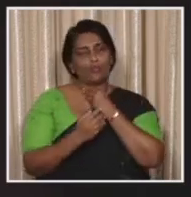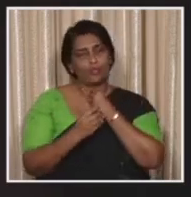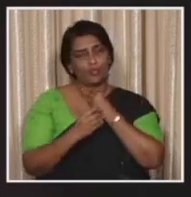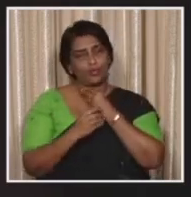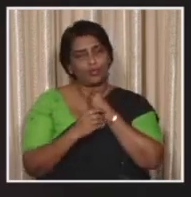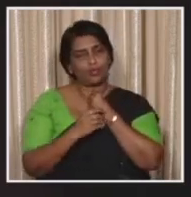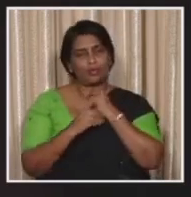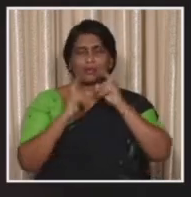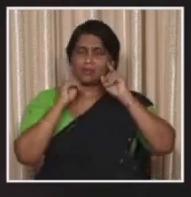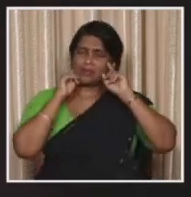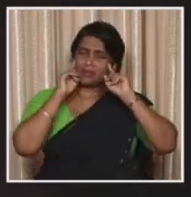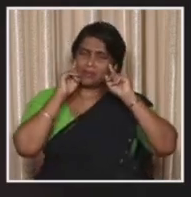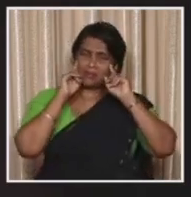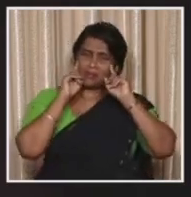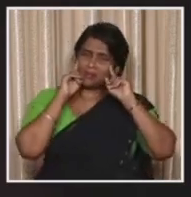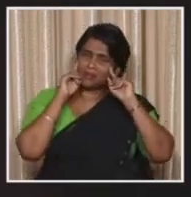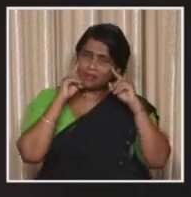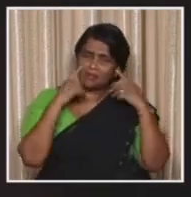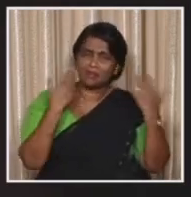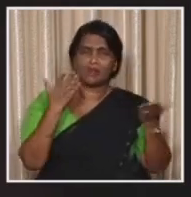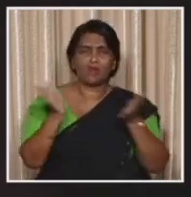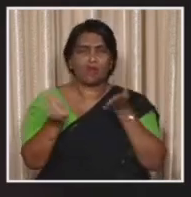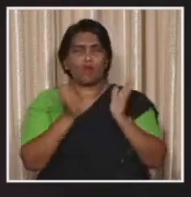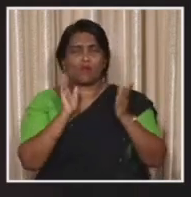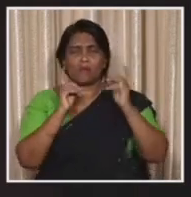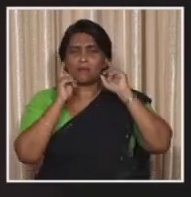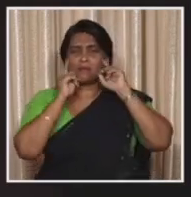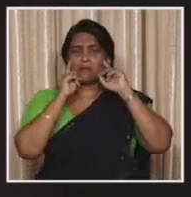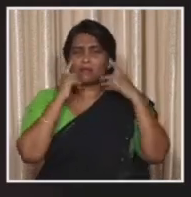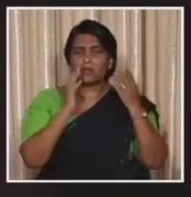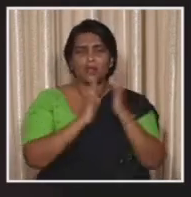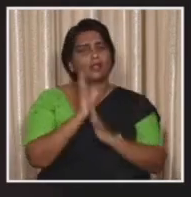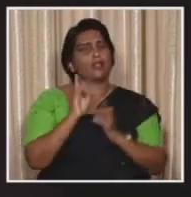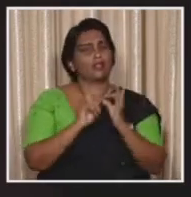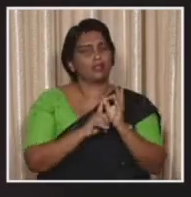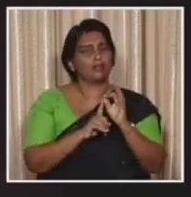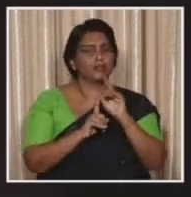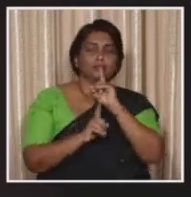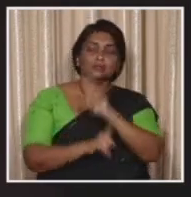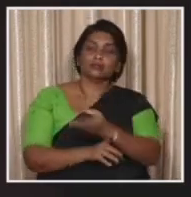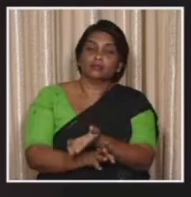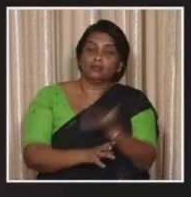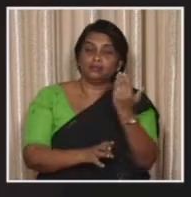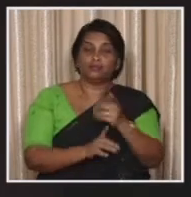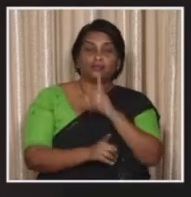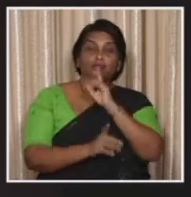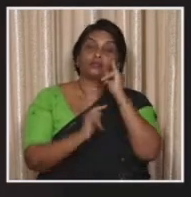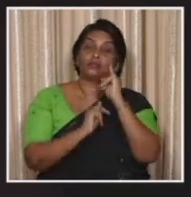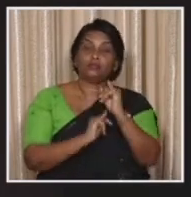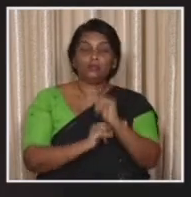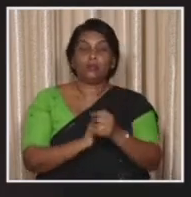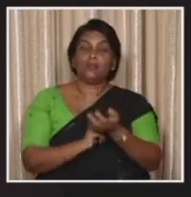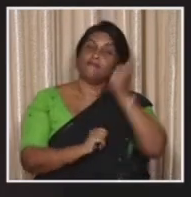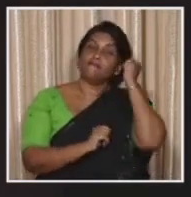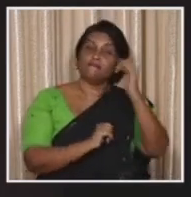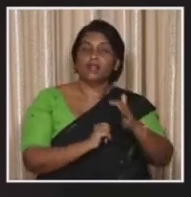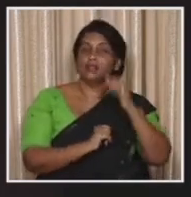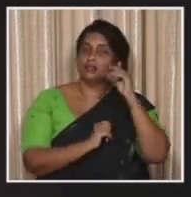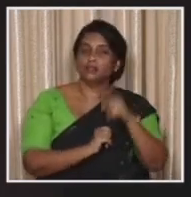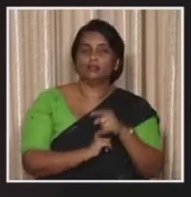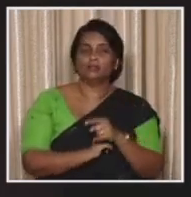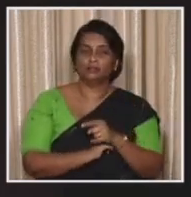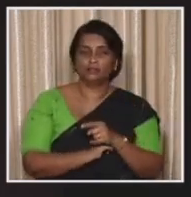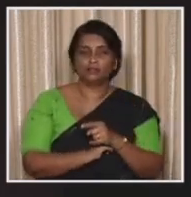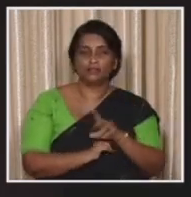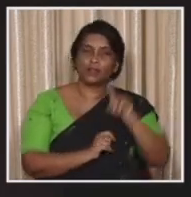මේ මෙලෝ දෙයක් දන්නේ නැති දිගපල්ල දන්නේ නැති මන්ත්‍රීවරුන්ට කියලා ඉවරලා මේක මේ කතා කරන එක වැරදි උඹ ගහපන් කියලා ඉවරලා හැබැයි